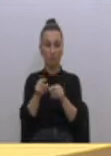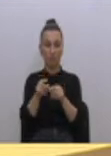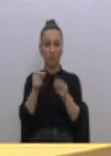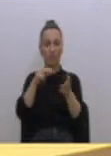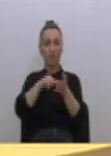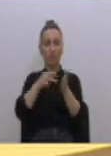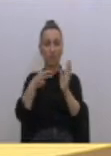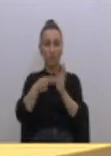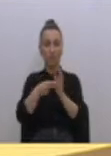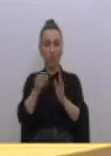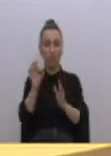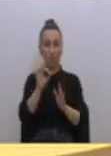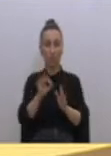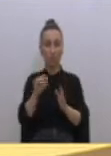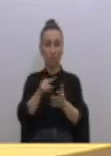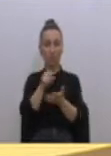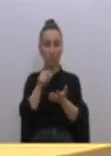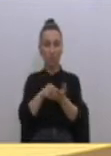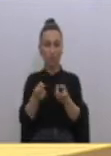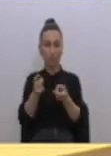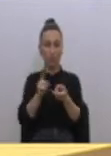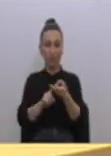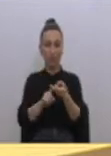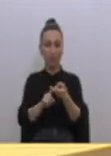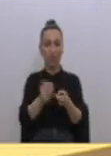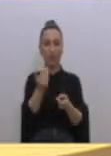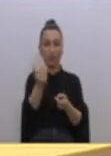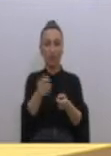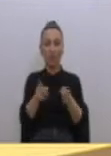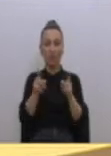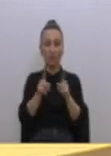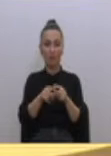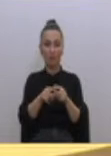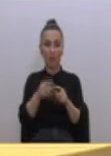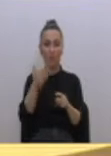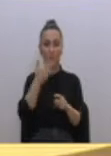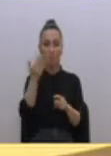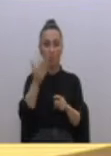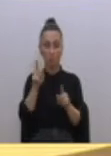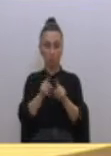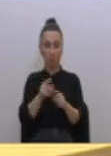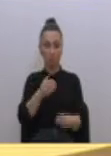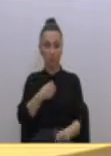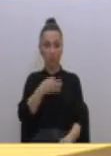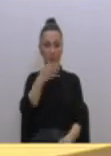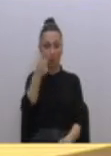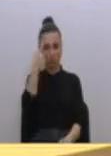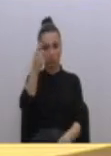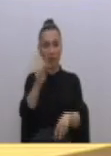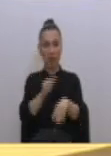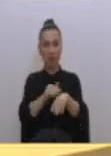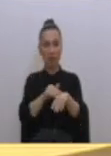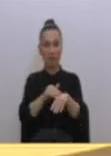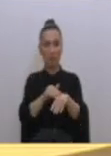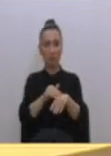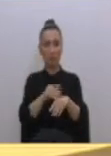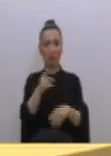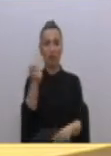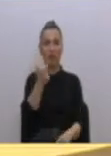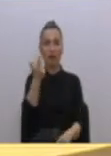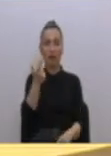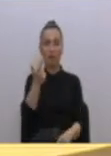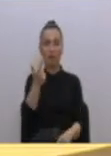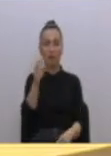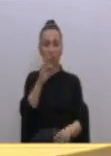საბიუჯეტო ასე ვთქვათ საკითხებს ეხება და თქვენს ამ მოხსენებიდანაც მინდა რომ შეგახსენოთ. გაზის